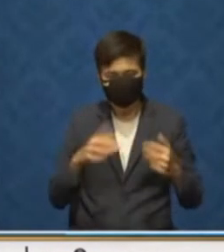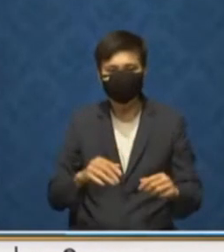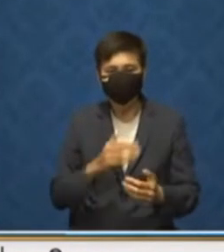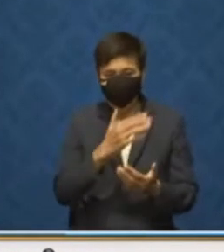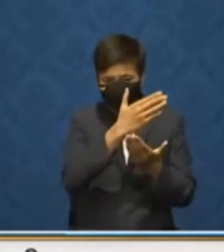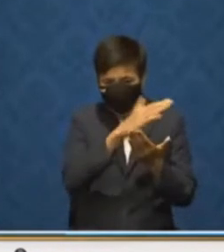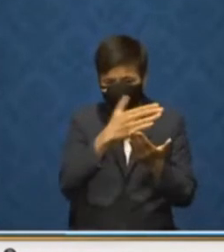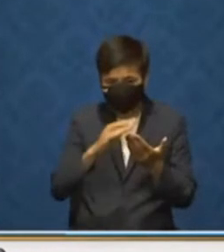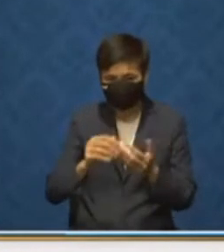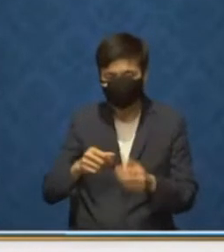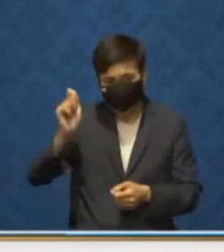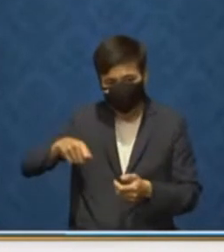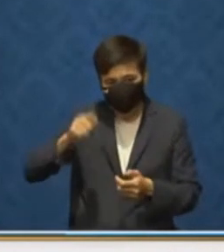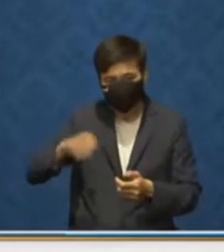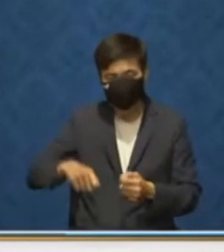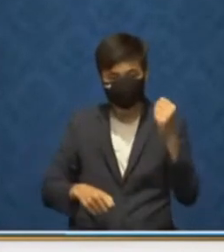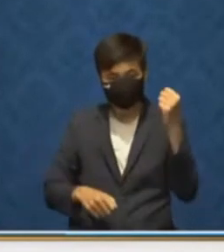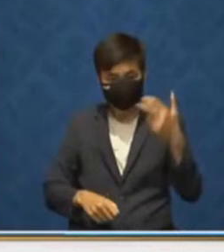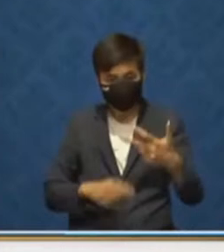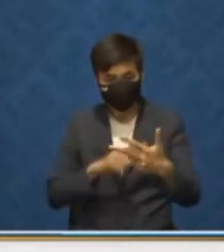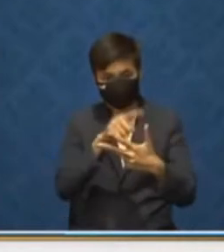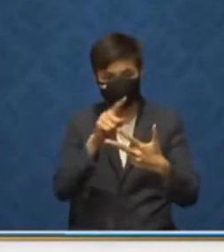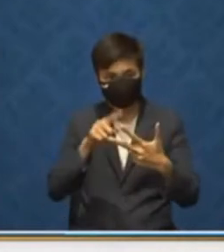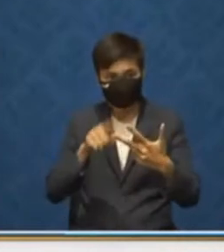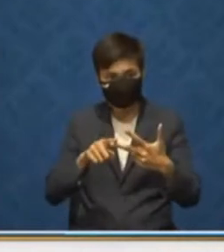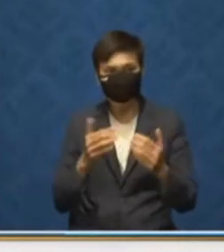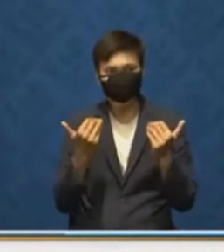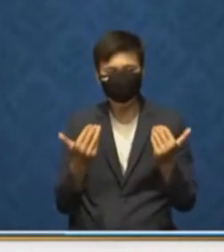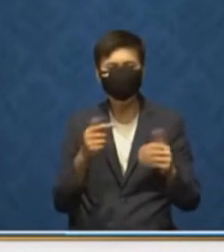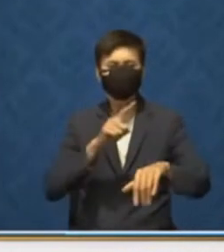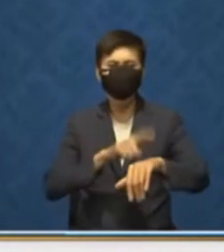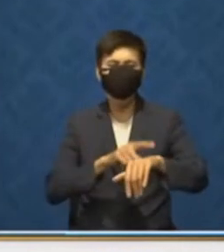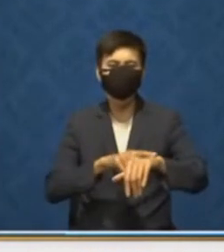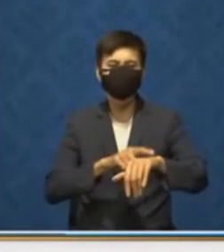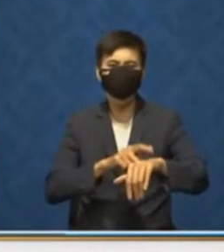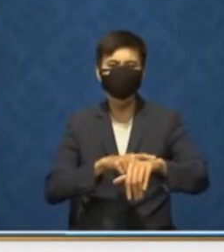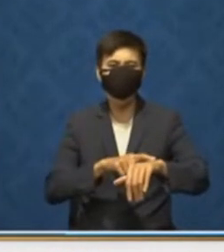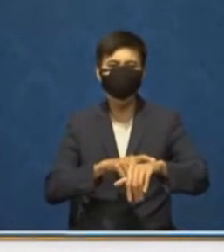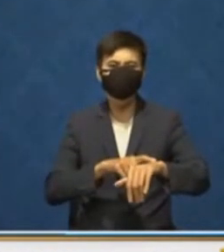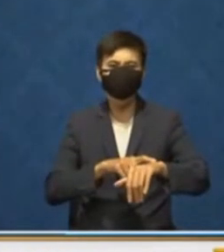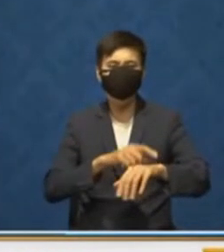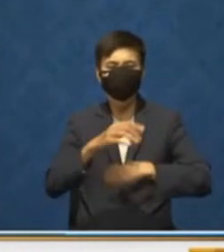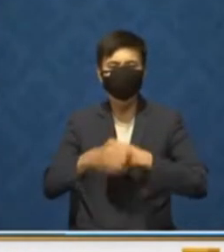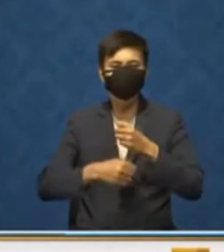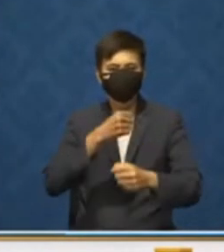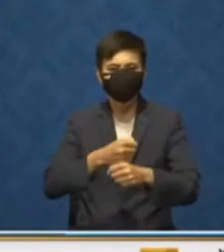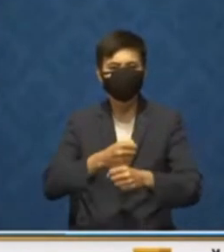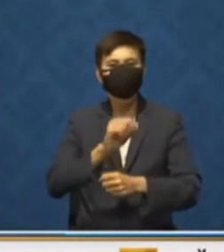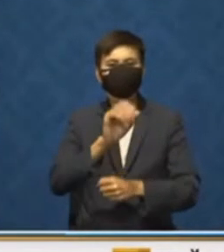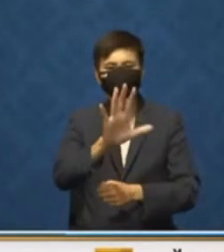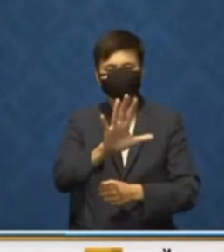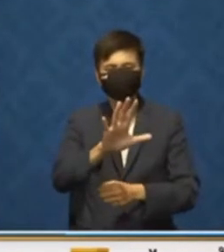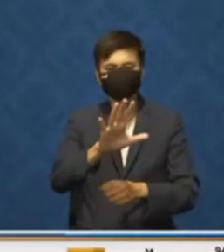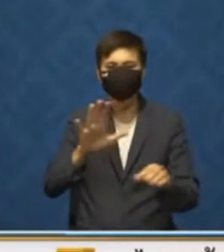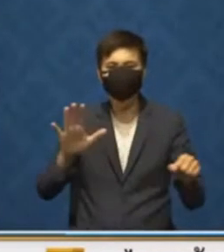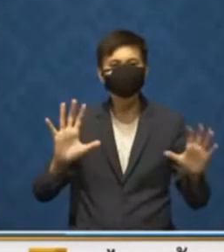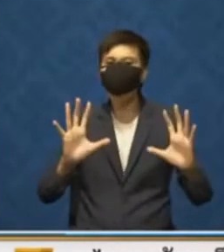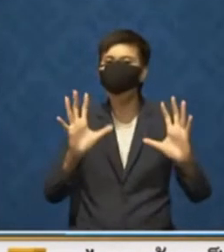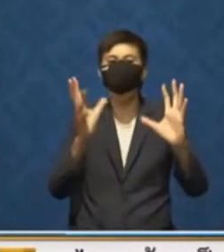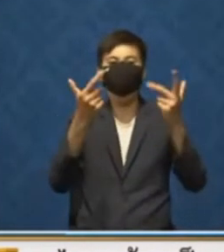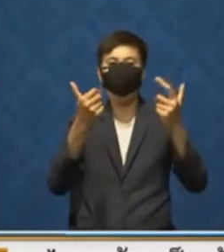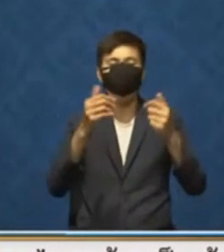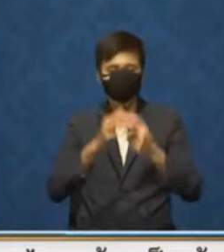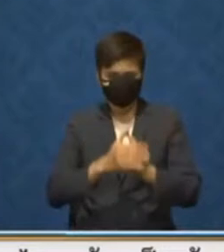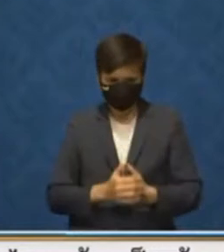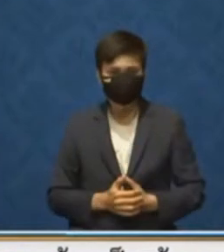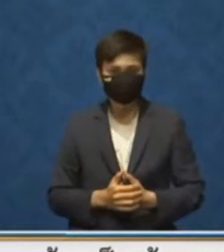แล้วก็ให้ทำได้เวลาหมดแล้วพี่น้องเอ๋ยเวลาที่เขาจะให้ใช้ 5ปีมันหมดเวลามีคำสั่งจาก